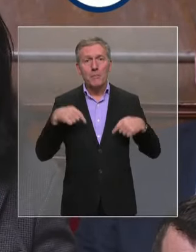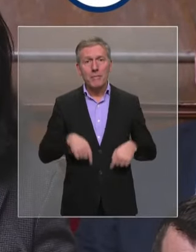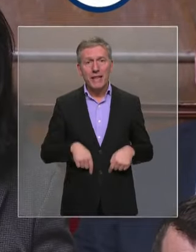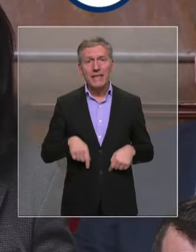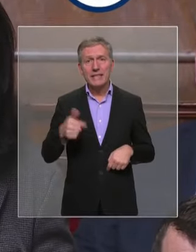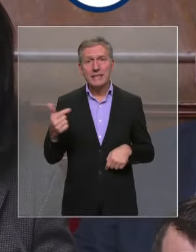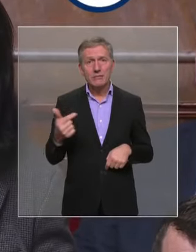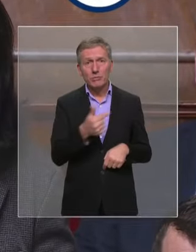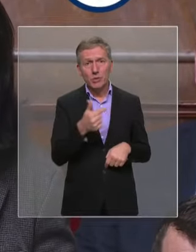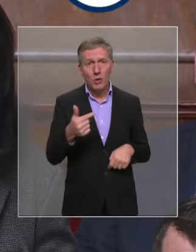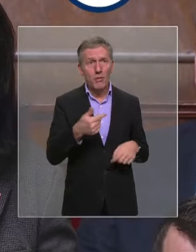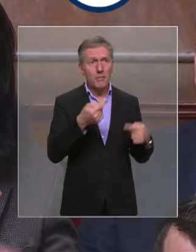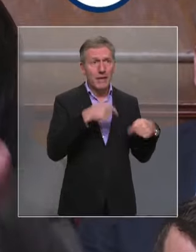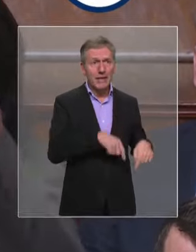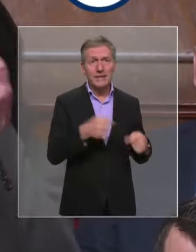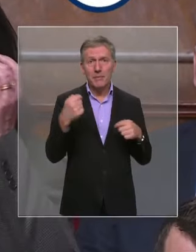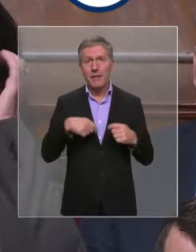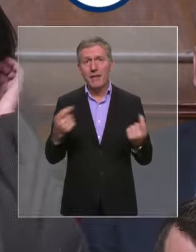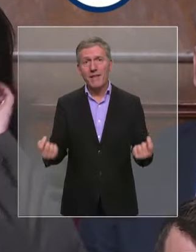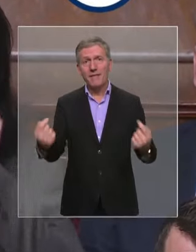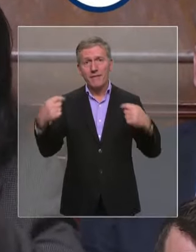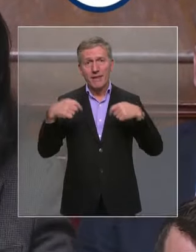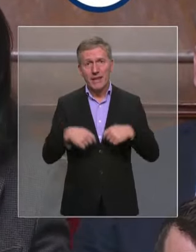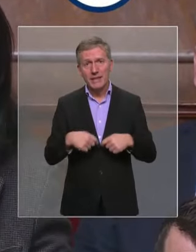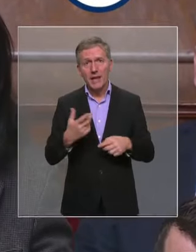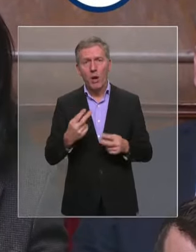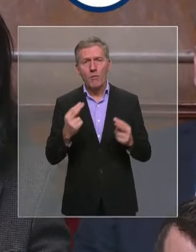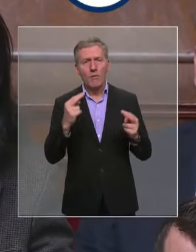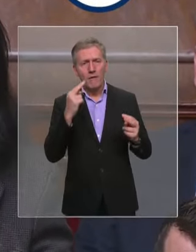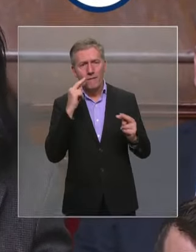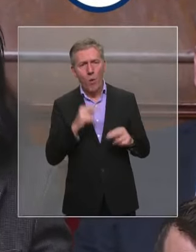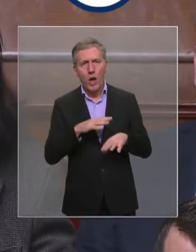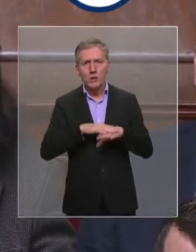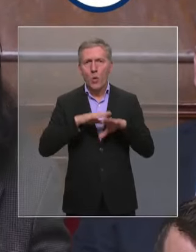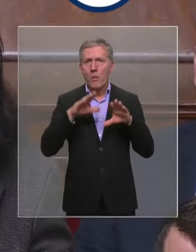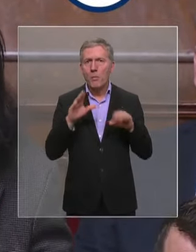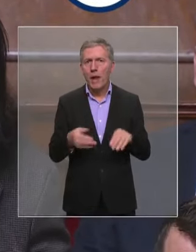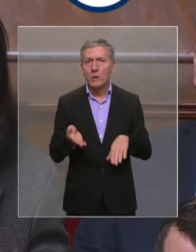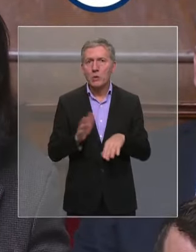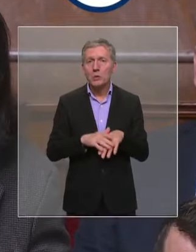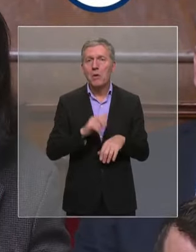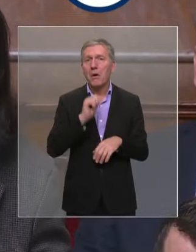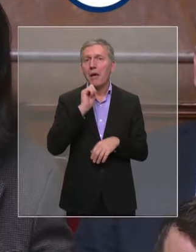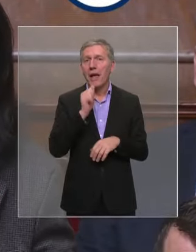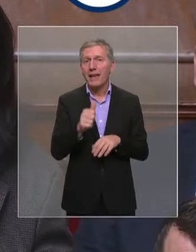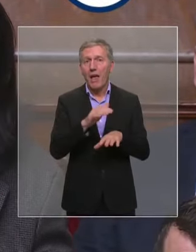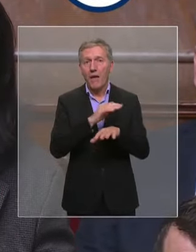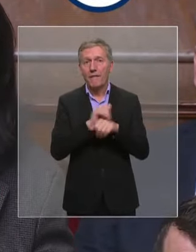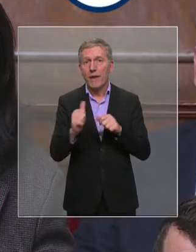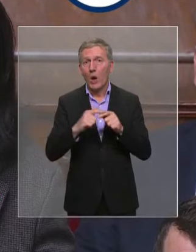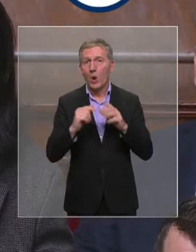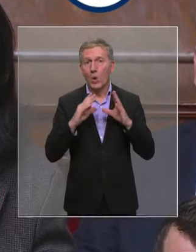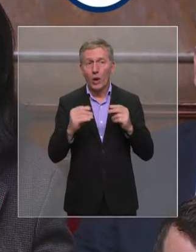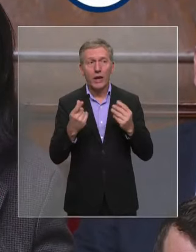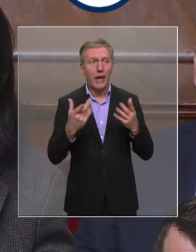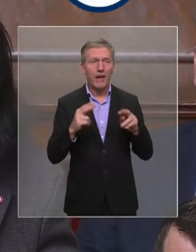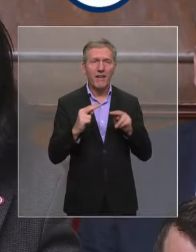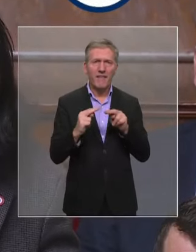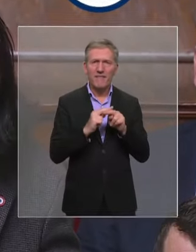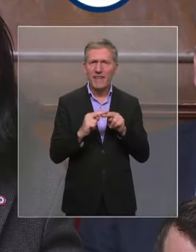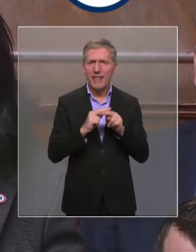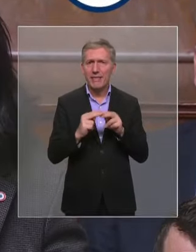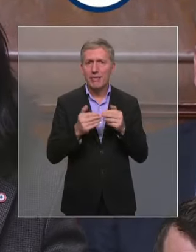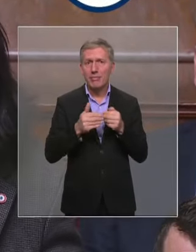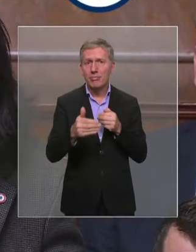et Agnès Pannier-Runacher sont venus en reconnaissance sur place, mais rien de réel ni de concret n'est acté à